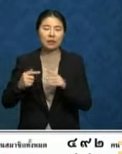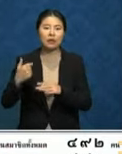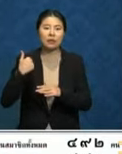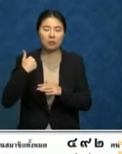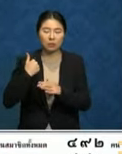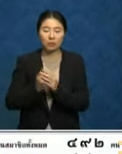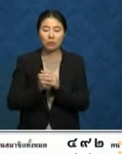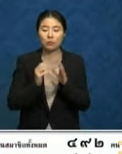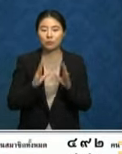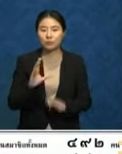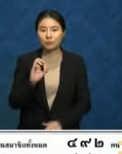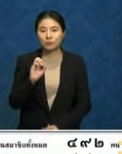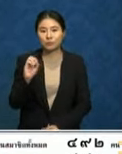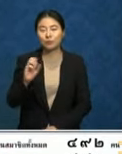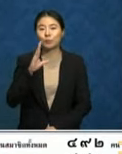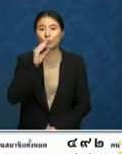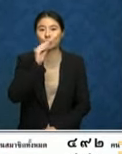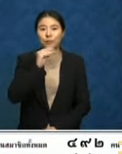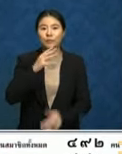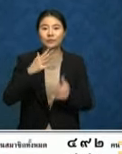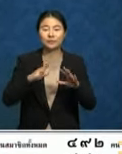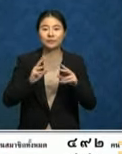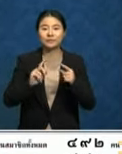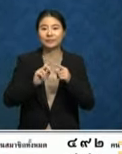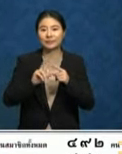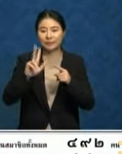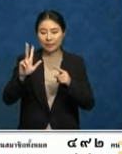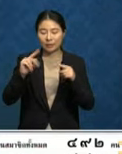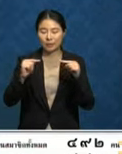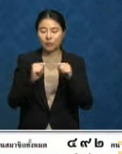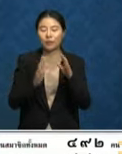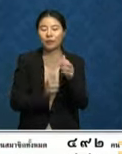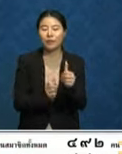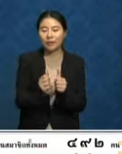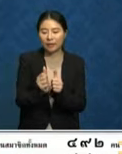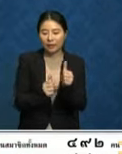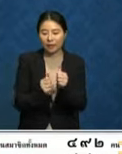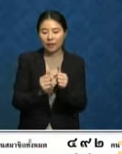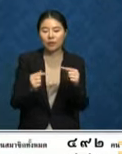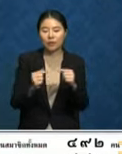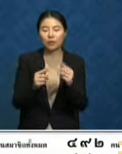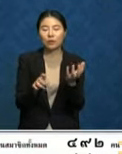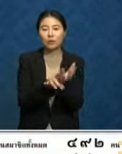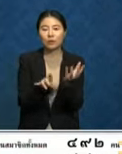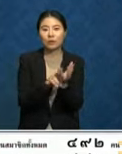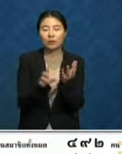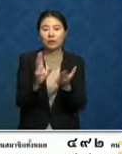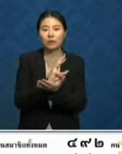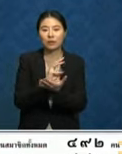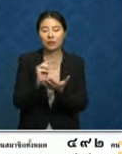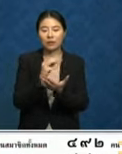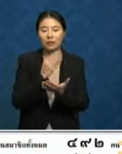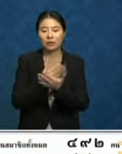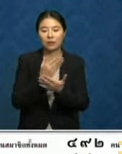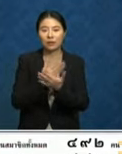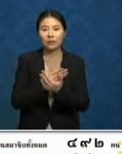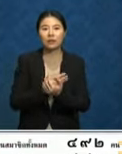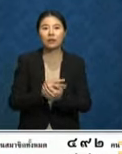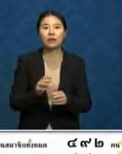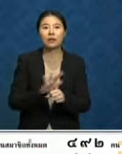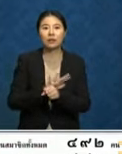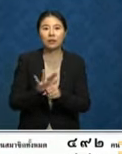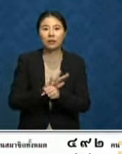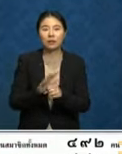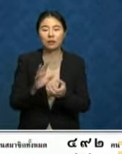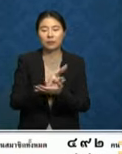3ที่เป็นความท้าทายก็คือคุณภาพการศึกษาและการแข่งขันเพื่อให้มหาวิทยาลัยมีรายได้เพียงพอ